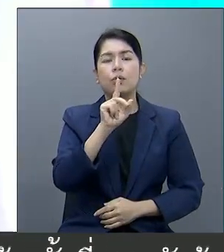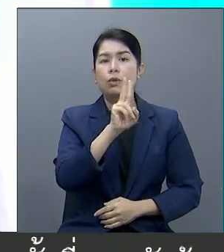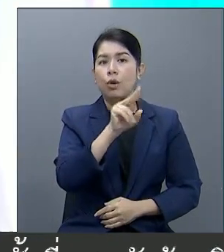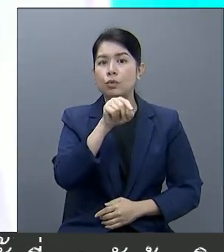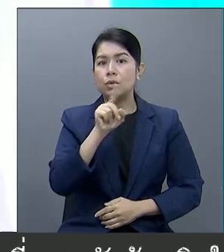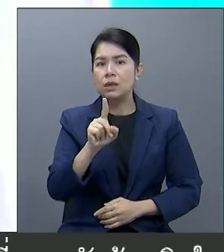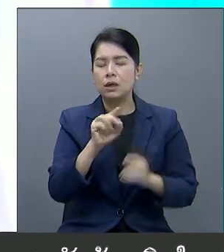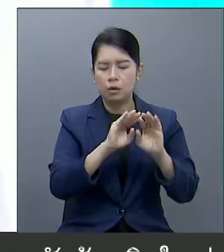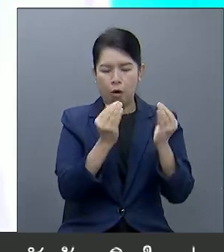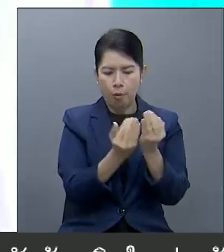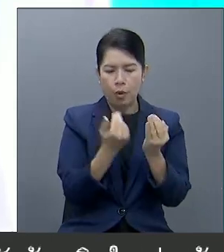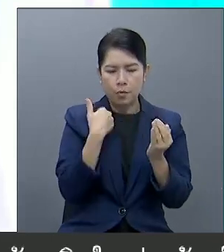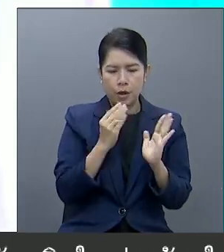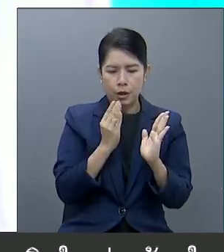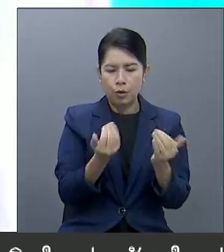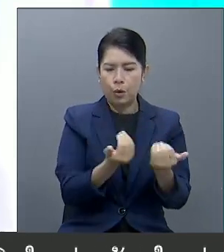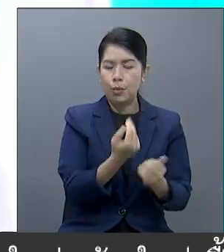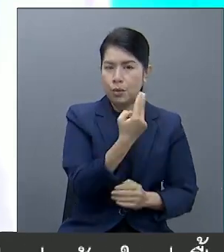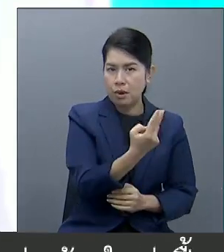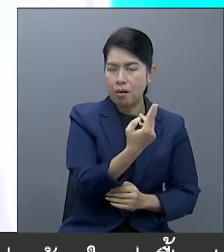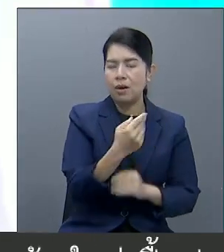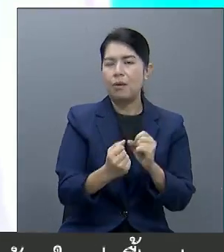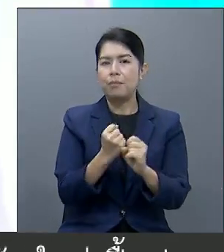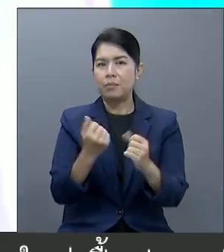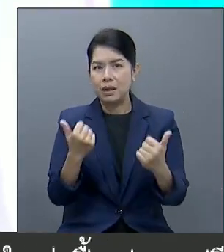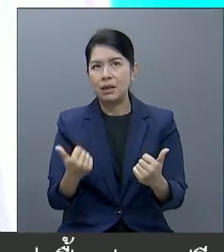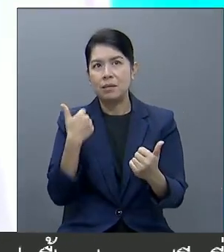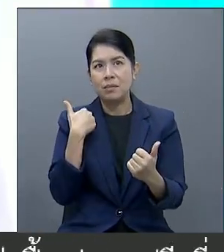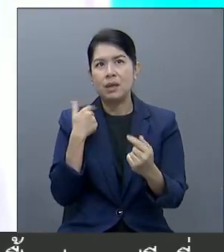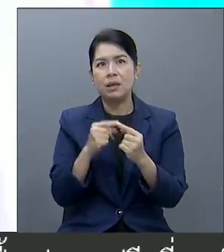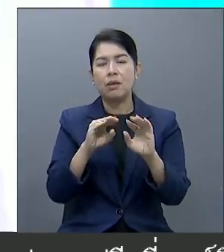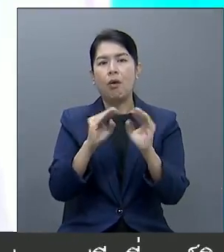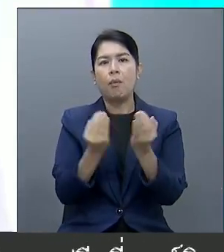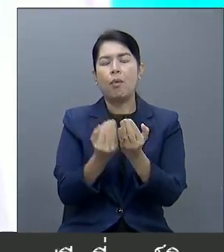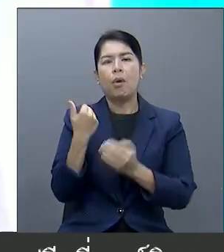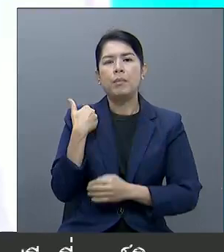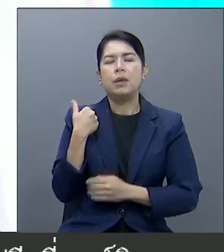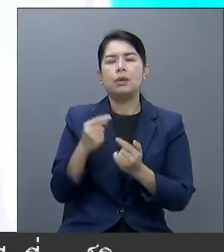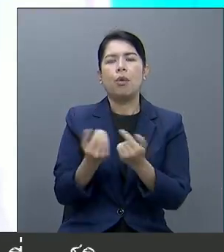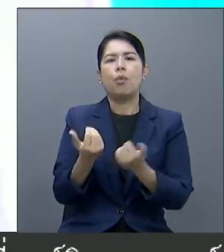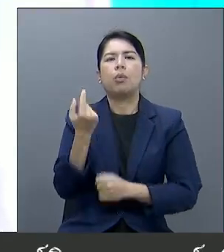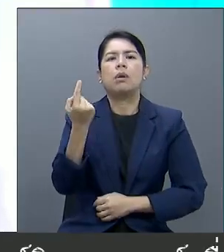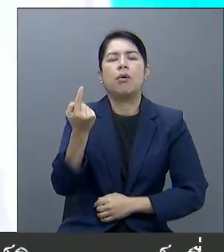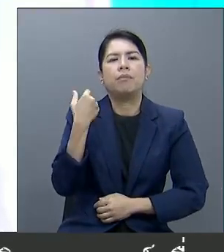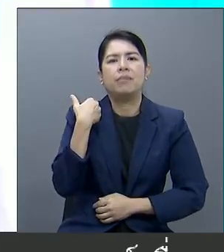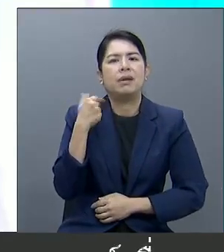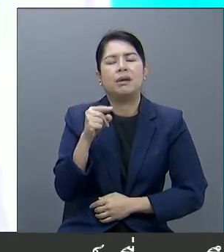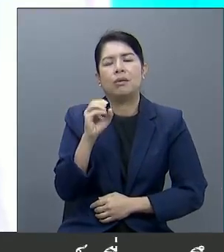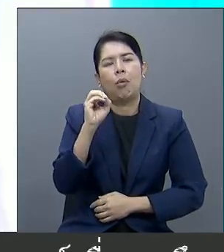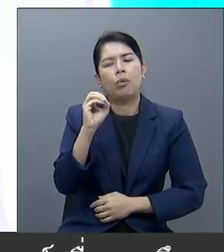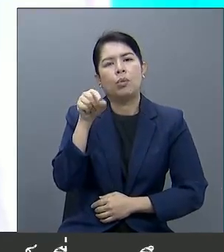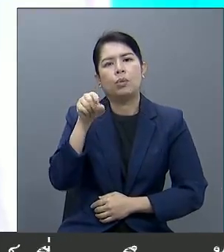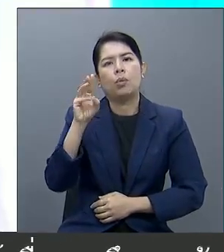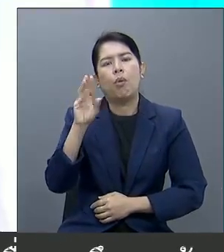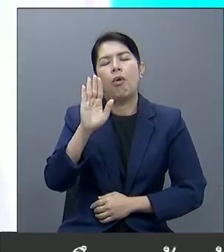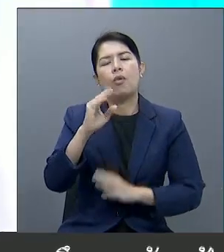มาเรื่อยๆ 1.6 จนมาปีนี้ค่ะเหลือแค่1กรุงเทพเนี่ยเหลือ 0.6 เองนะคะคือเหลือไม่ถึง1ค่ะแล้วสถาน